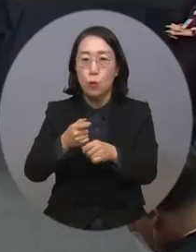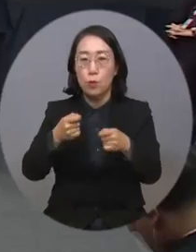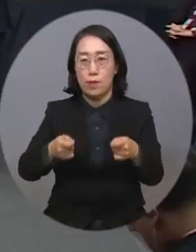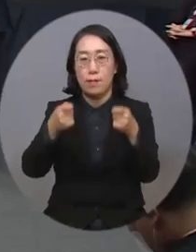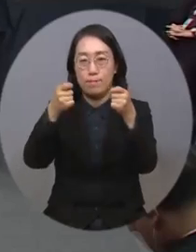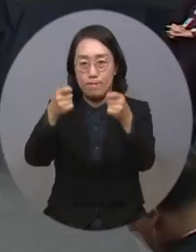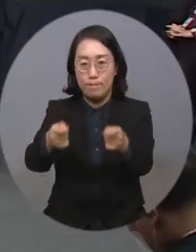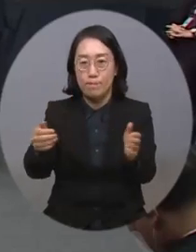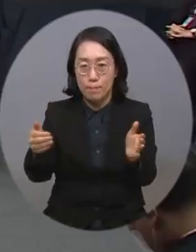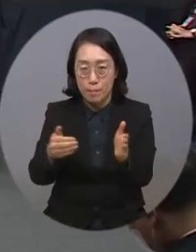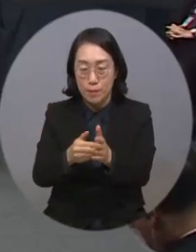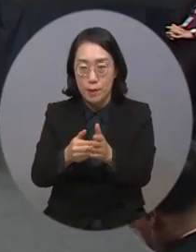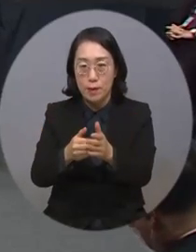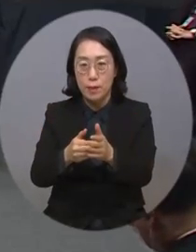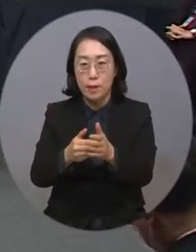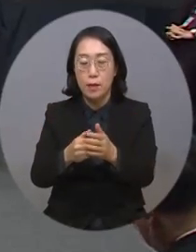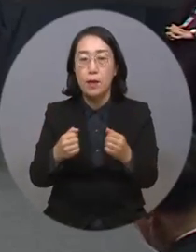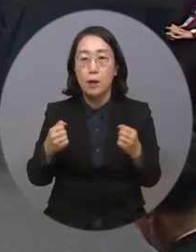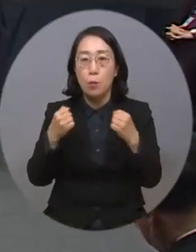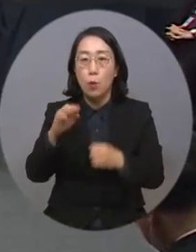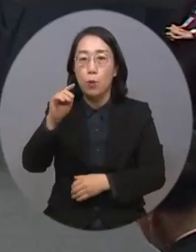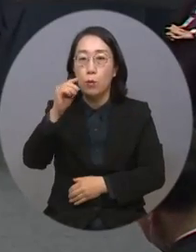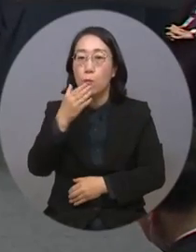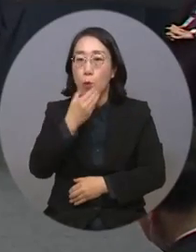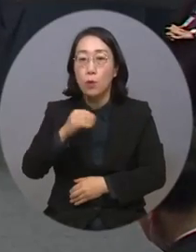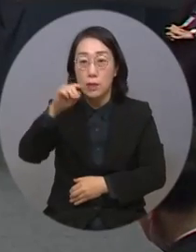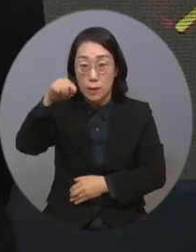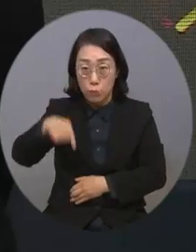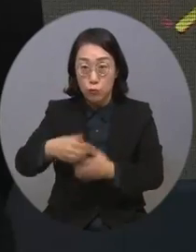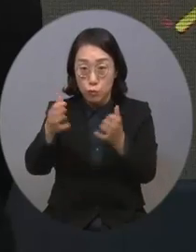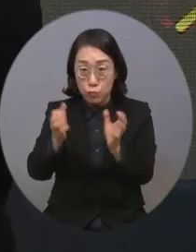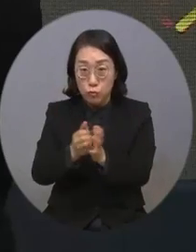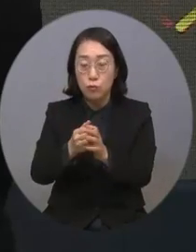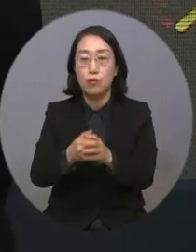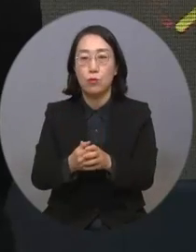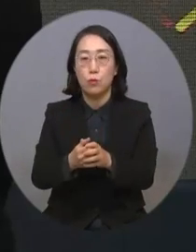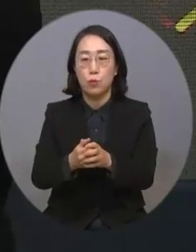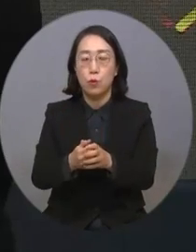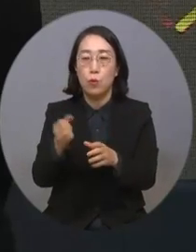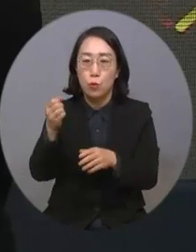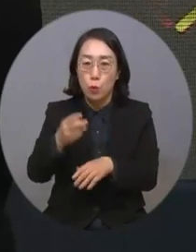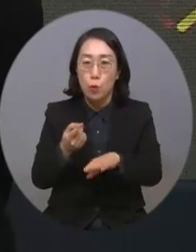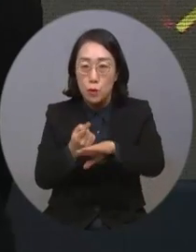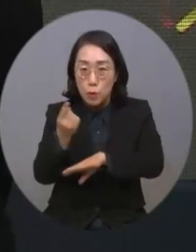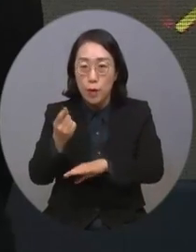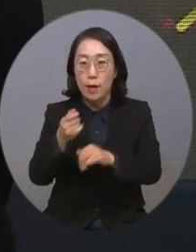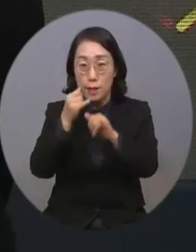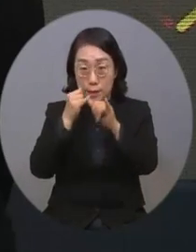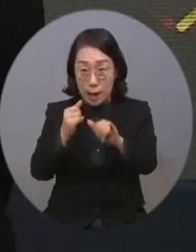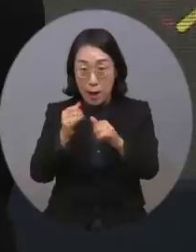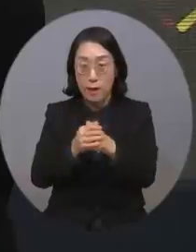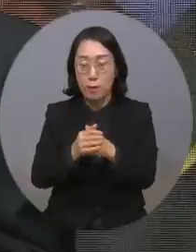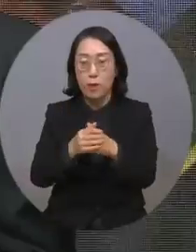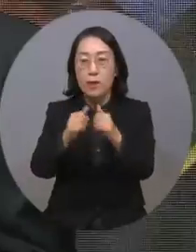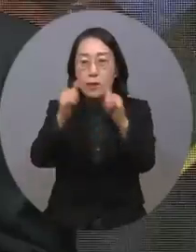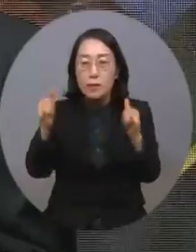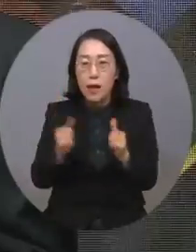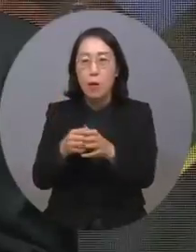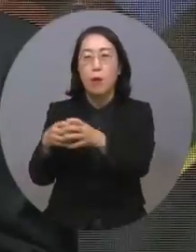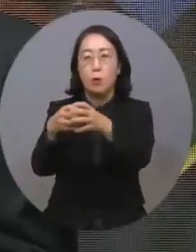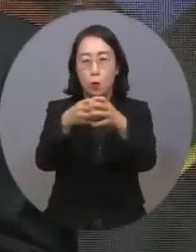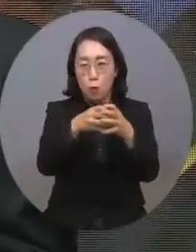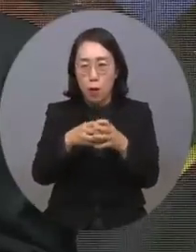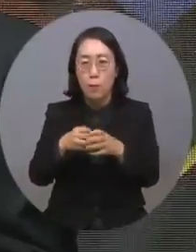더불어 보건복지부장관상과 국회 보건복지위 원장상을 비롯해 복지 나눔과 사회통합 등